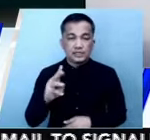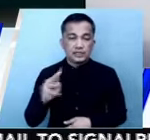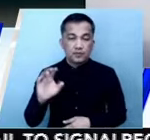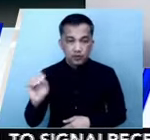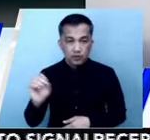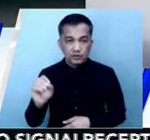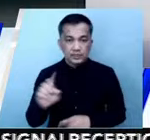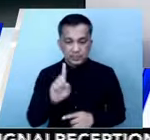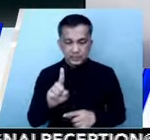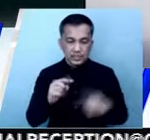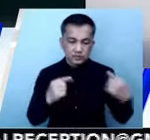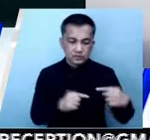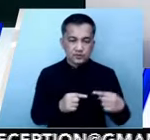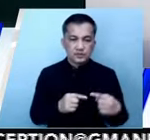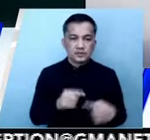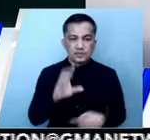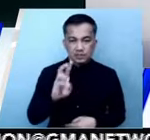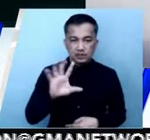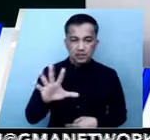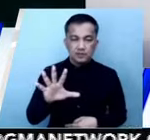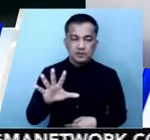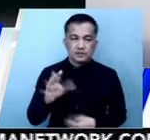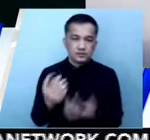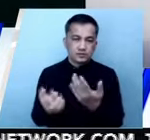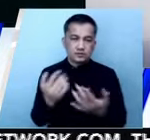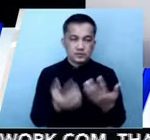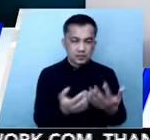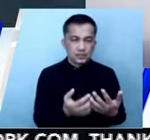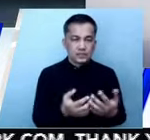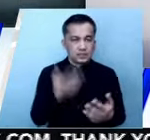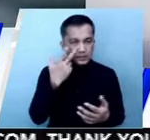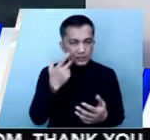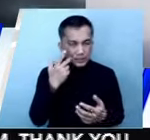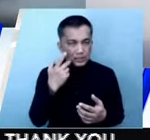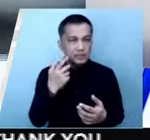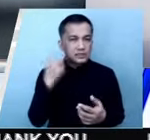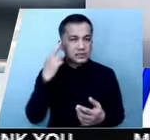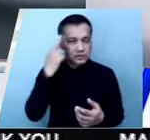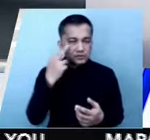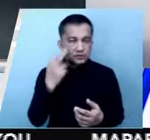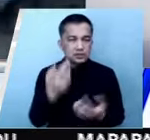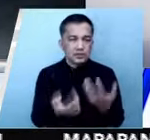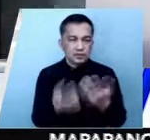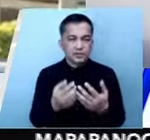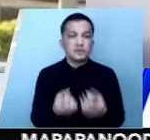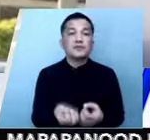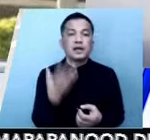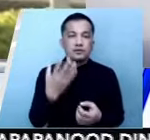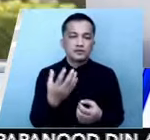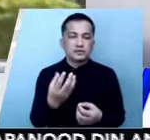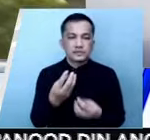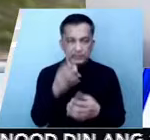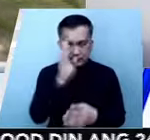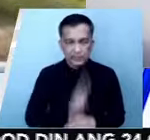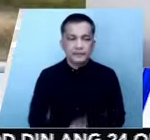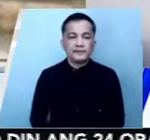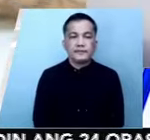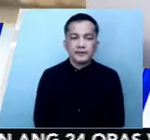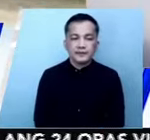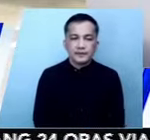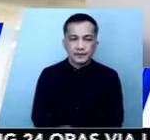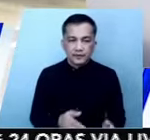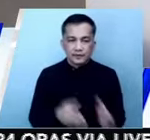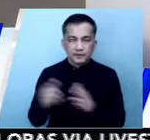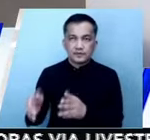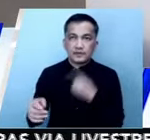habang 65 residente ang nasunugan. Inaalam pa ang pinagmulan ng apoy at halaga ng pinsala. Runway ng Davao